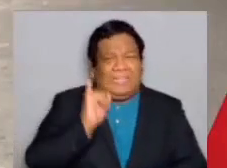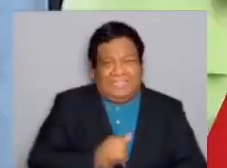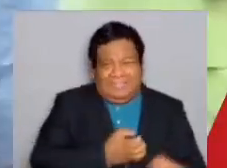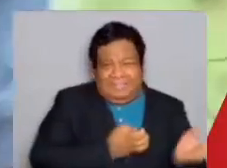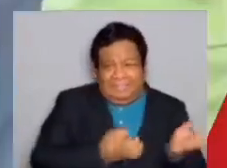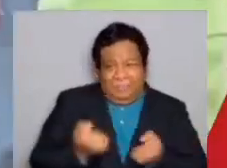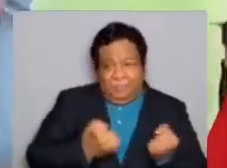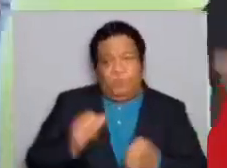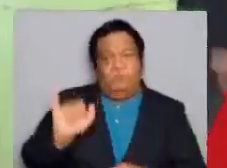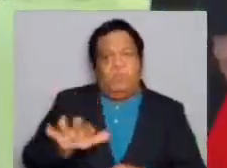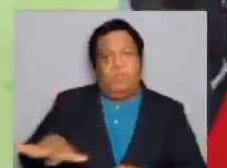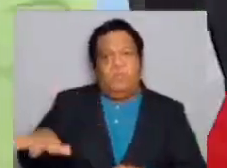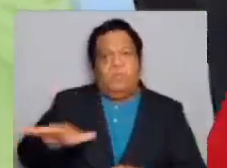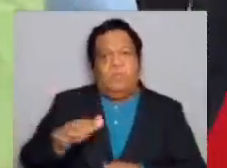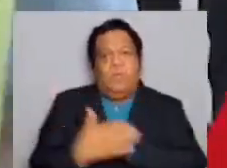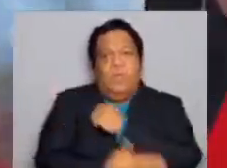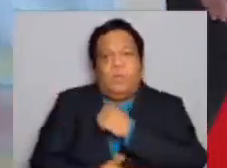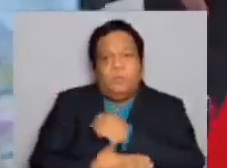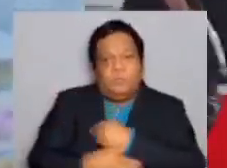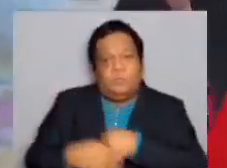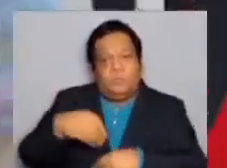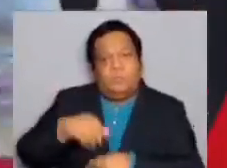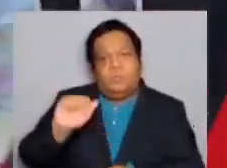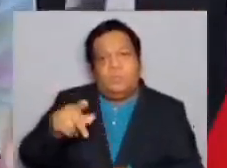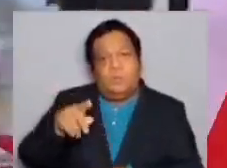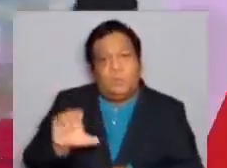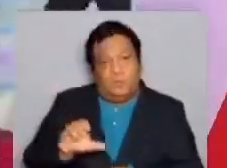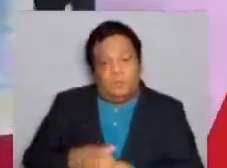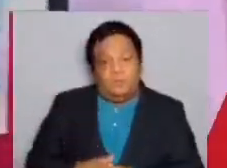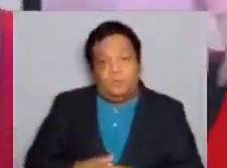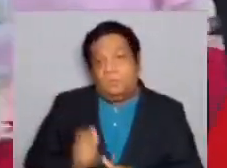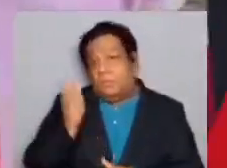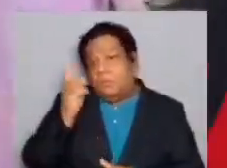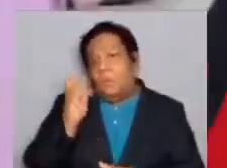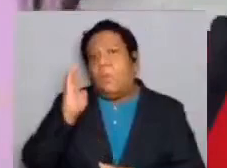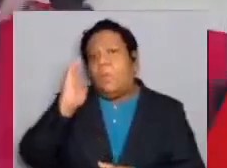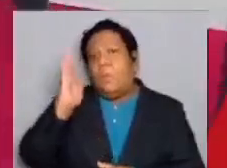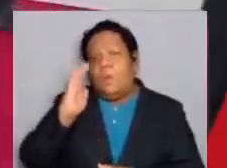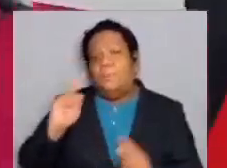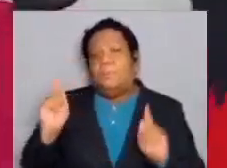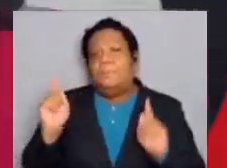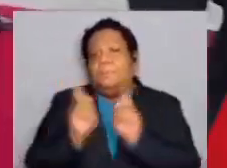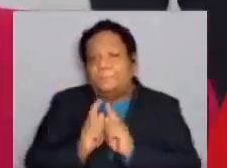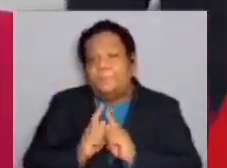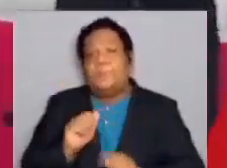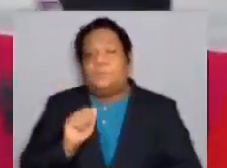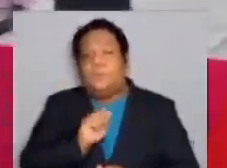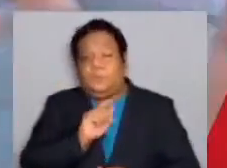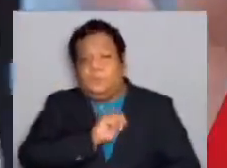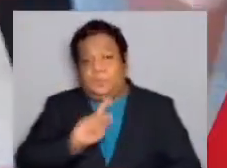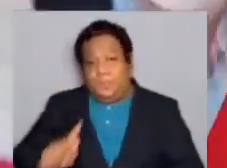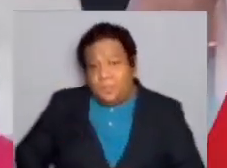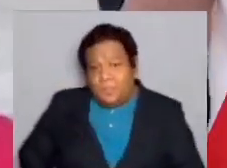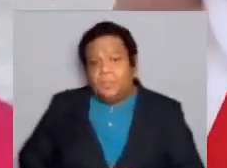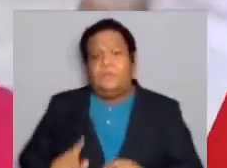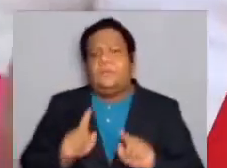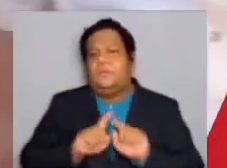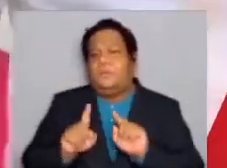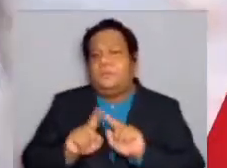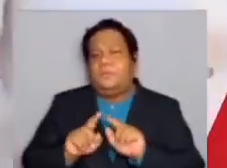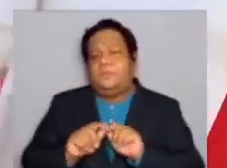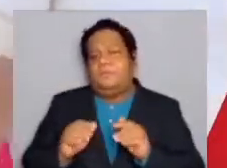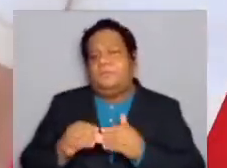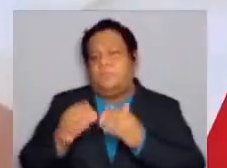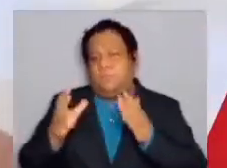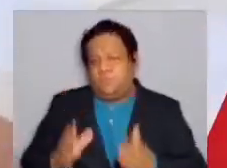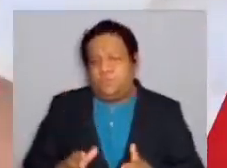MSMEs. Inaasahan din magkakaroon ng royal audience ang Pangulo at ang First Lady, pati ang iba pang APEC leaders at kanilang mga asawa sa hari at